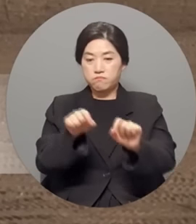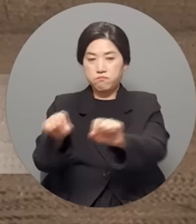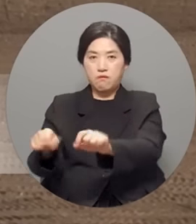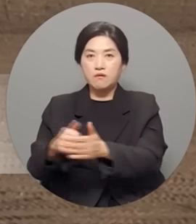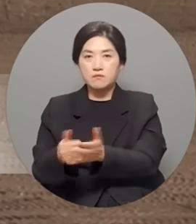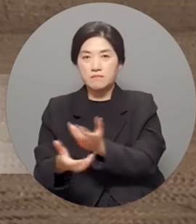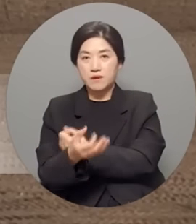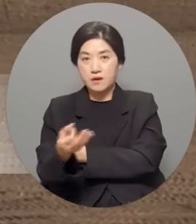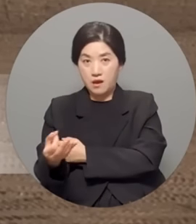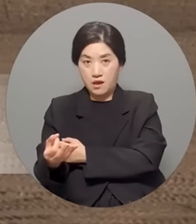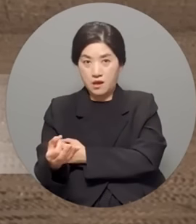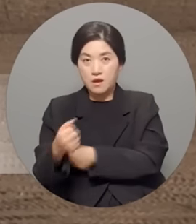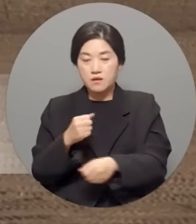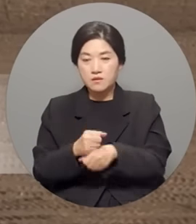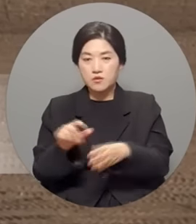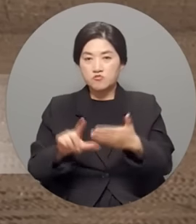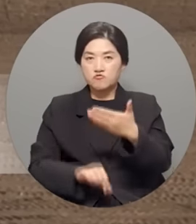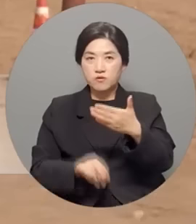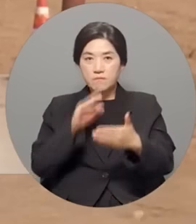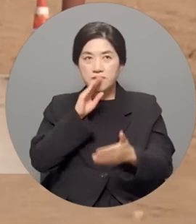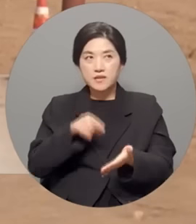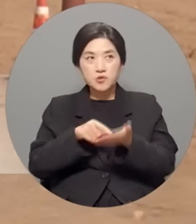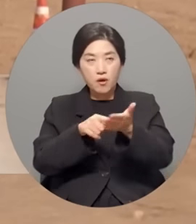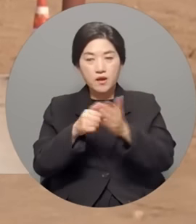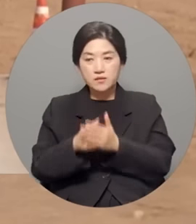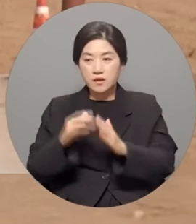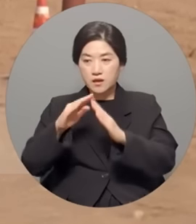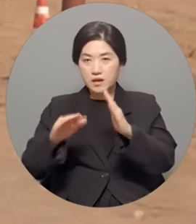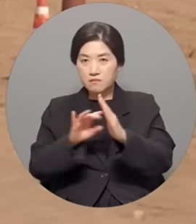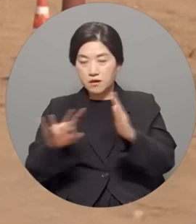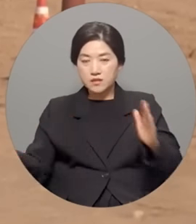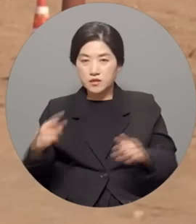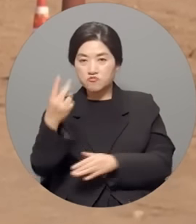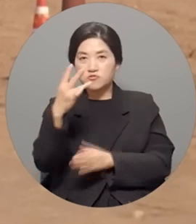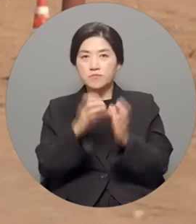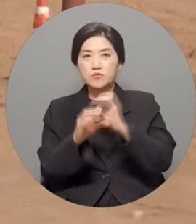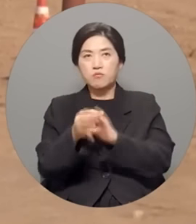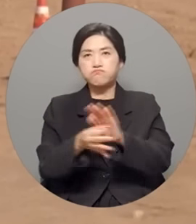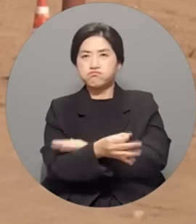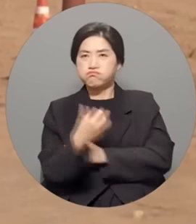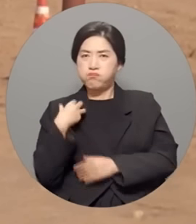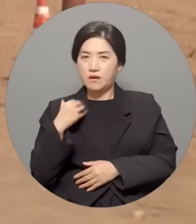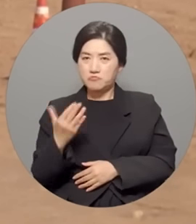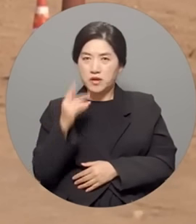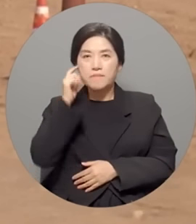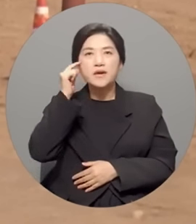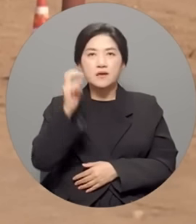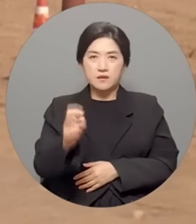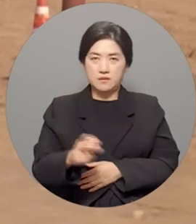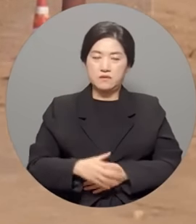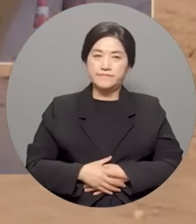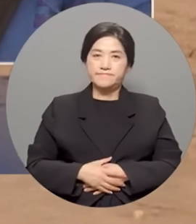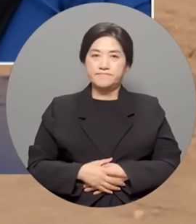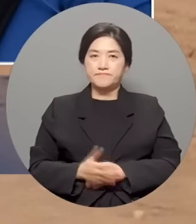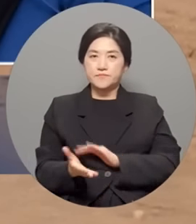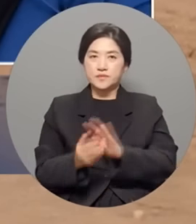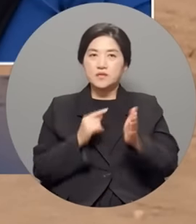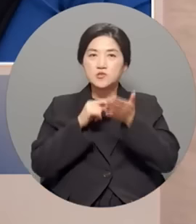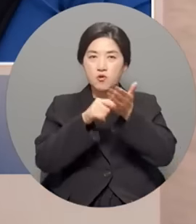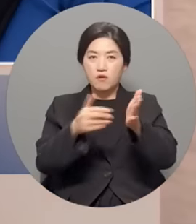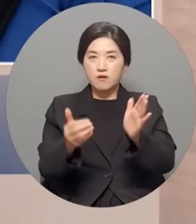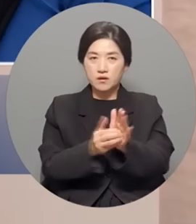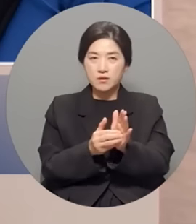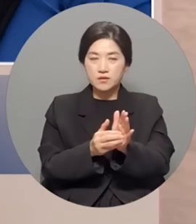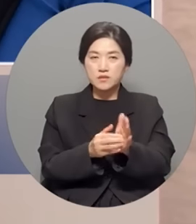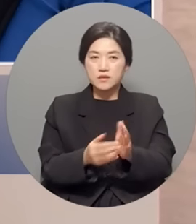전가되면 오는 9월 본 청약 때 가구당 수천만 원 이상 추가 부담이 생길 가능성이 높아집니다. 사전 청약을 통해서